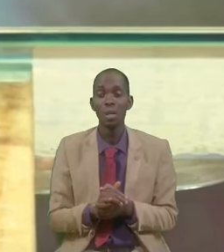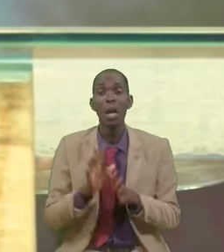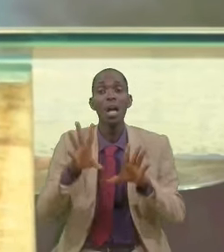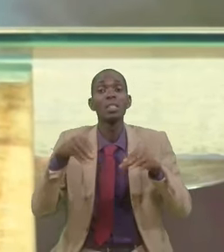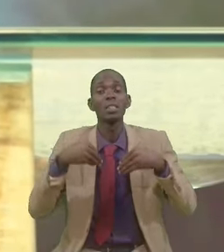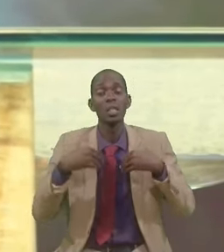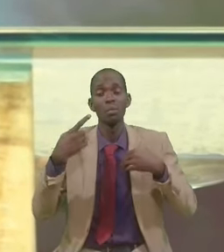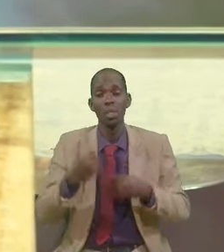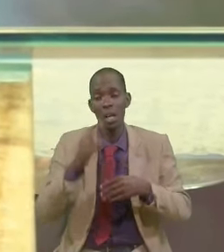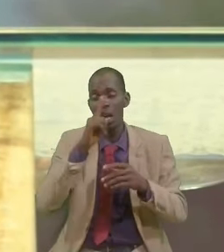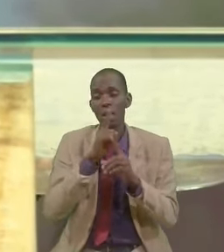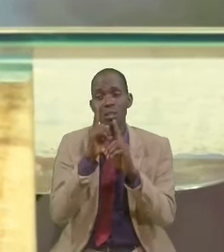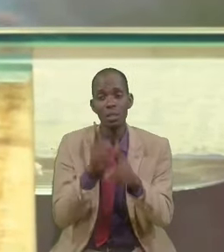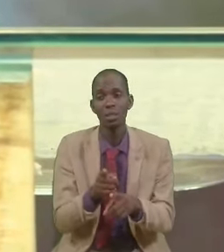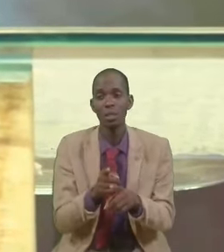Croyez que la réponse est venue.